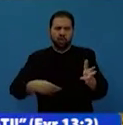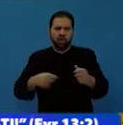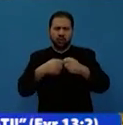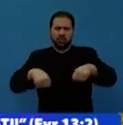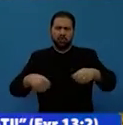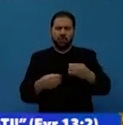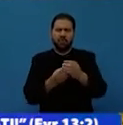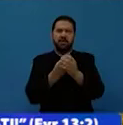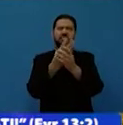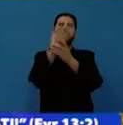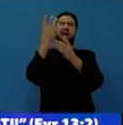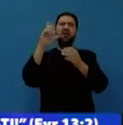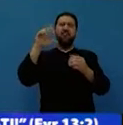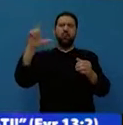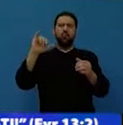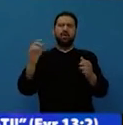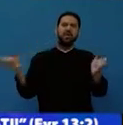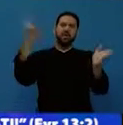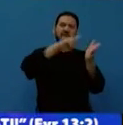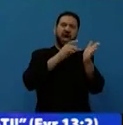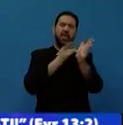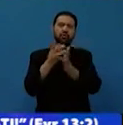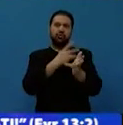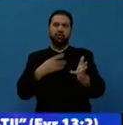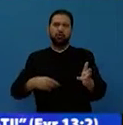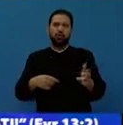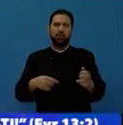Hristos l-a felicitat